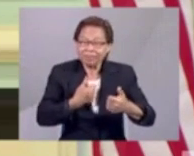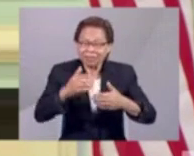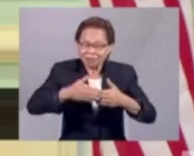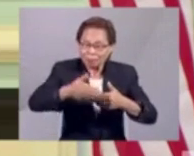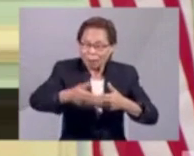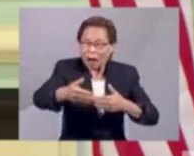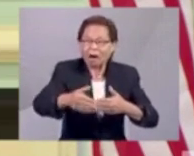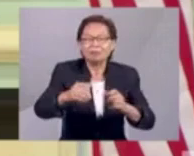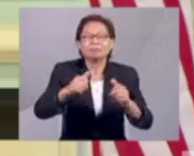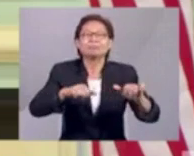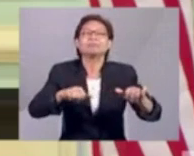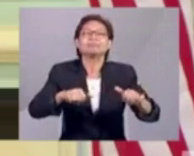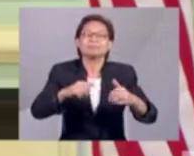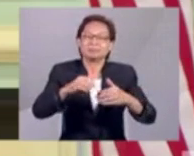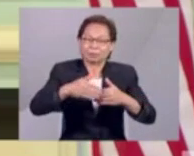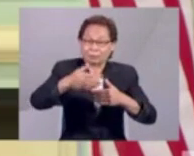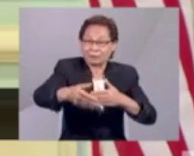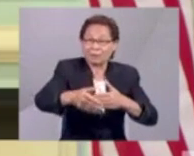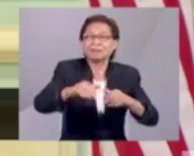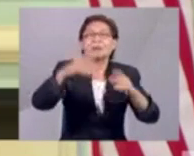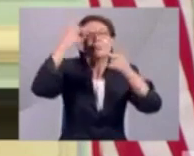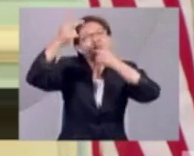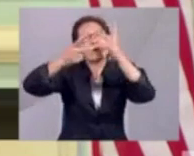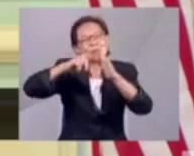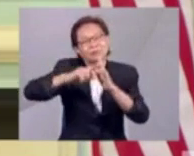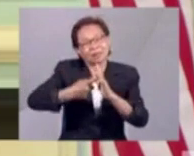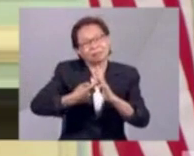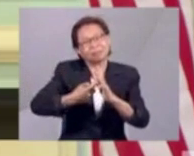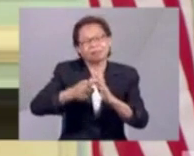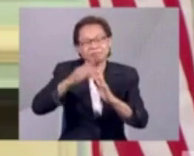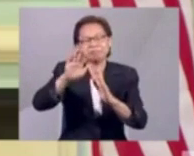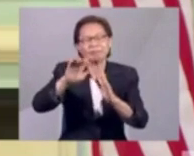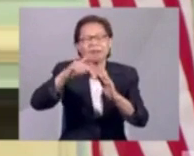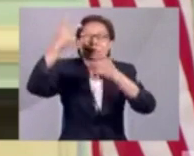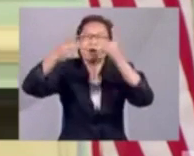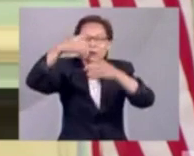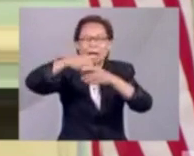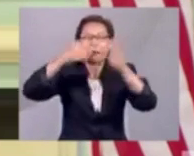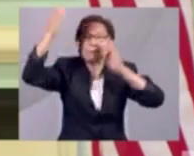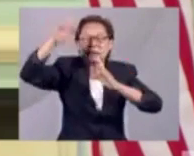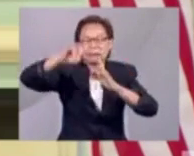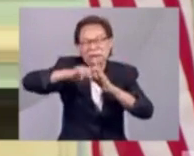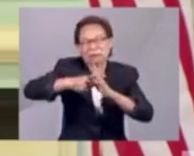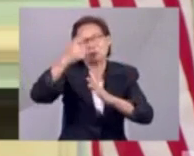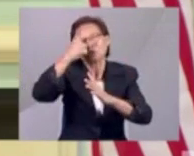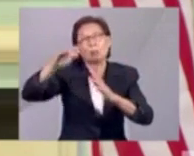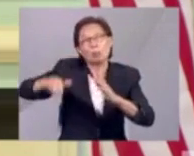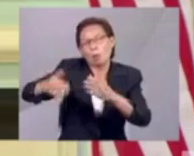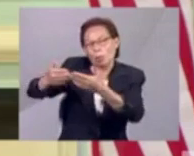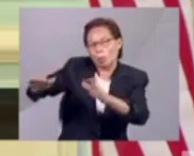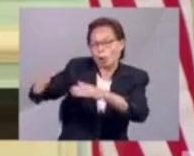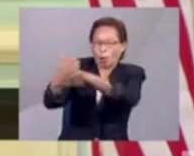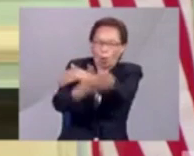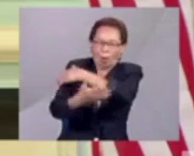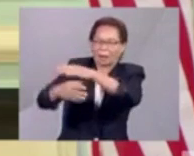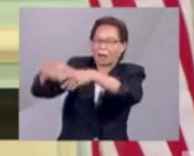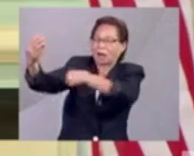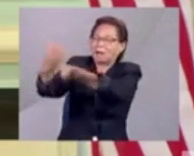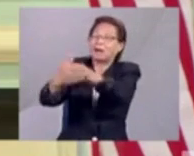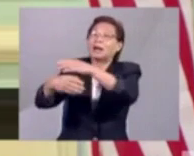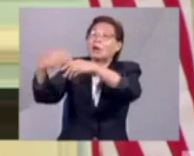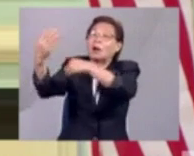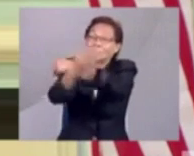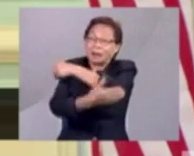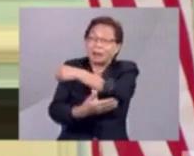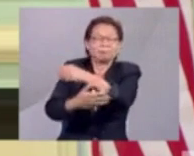aktiviti pelancongan juga akan bermula. Apabila pelancongan dalam negara, kerana kita tak buka lagi kepada luar negara, pelancongan